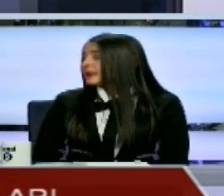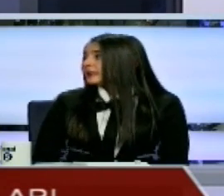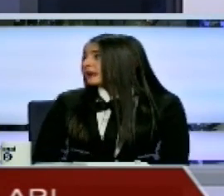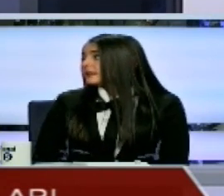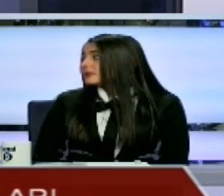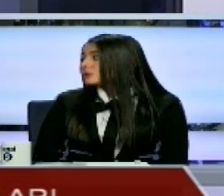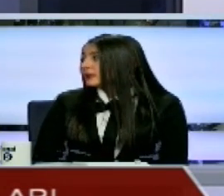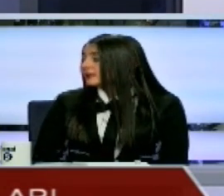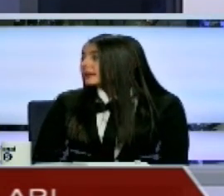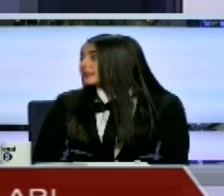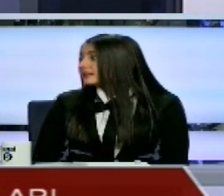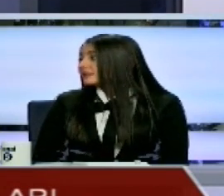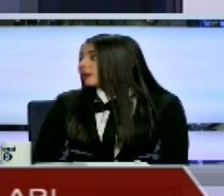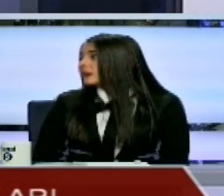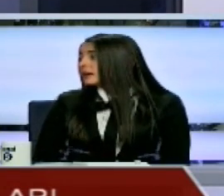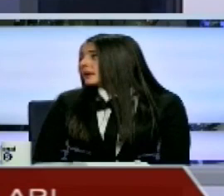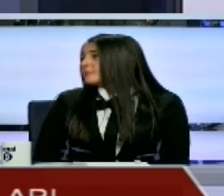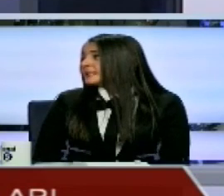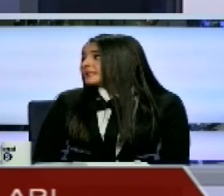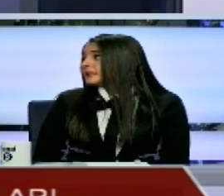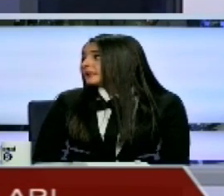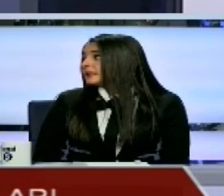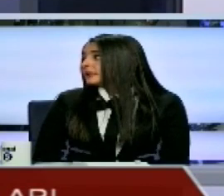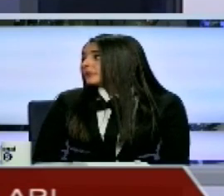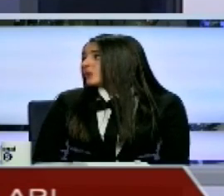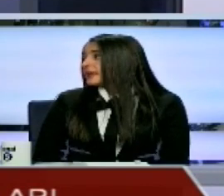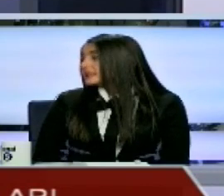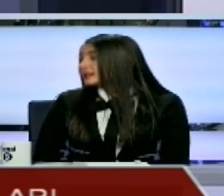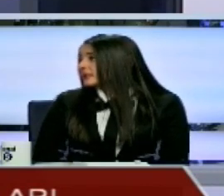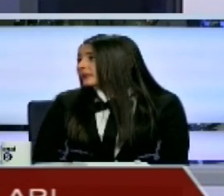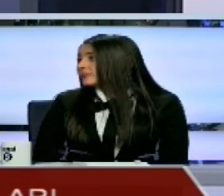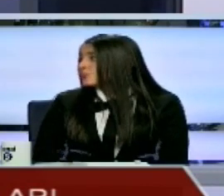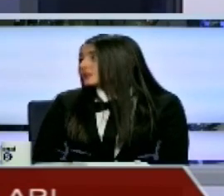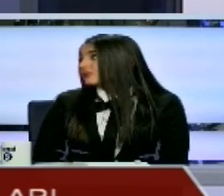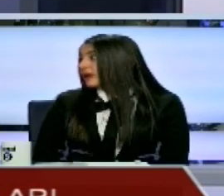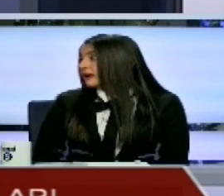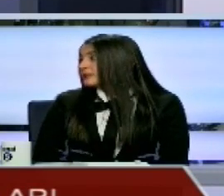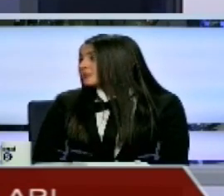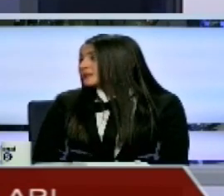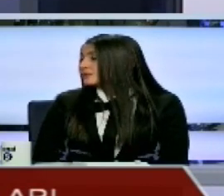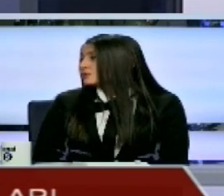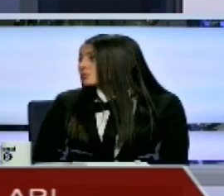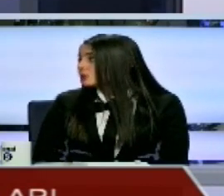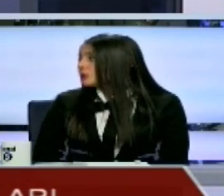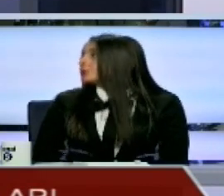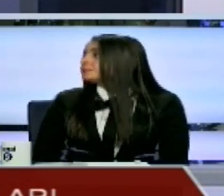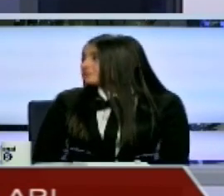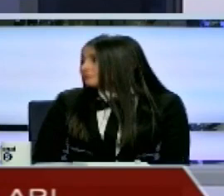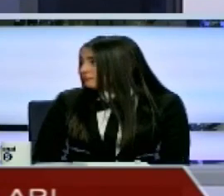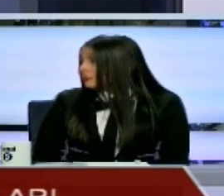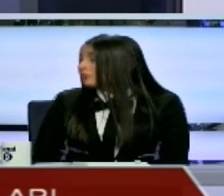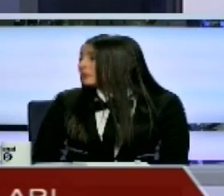işitme engellilerin sürekli eksileri var. Biz bu eksikliklere pozitifler katmak istiyoruz.